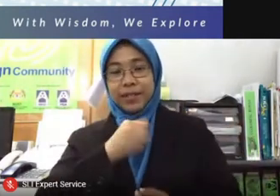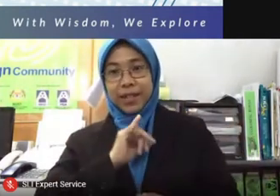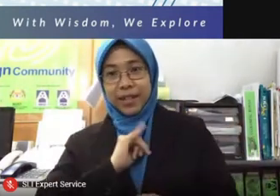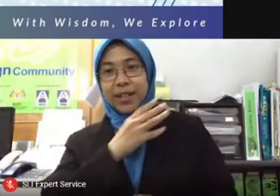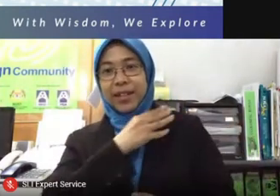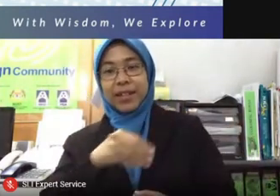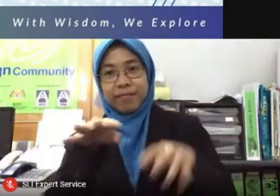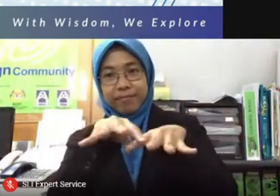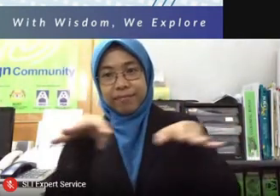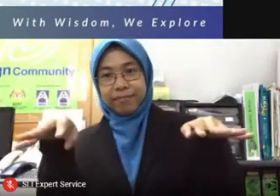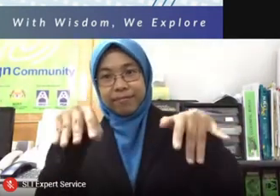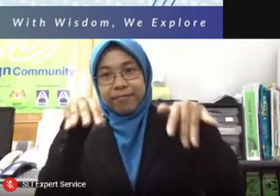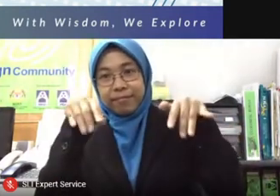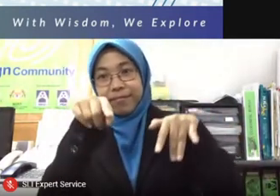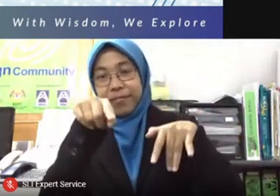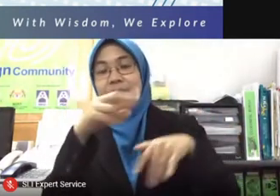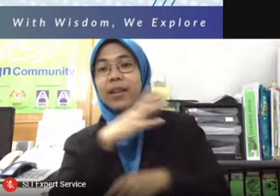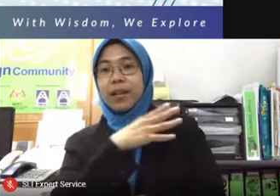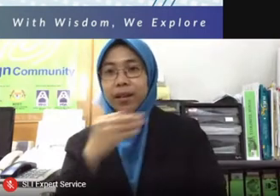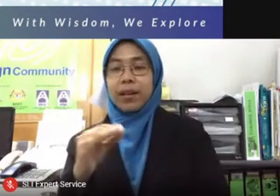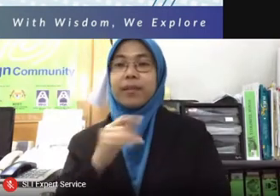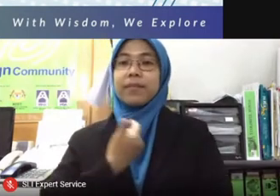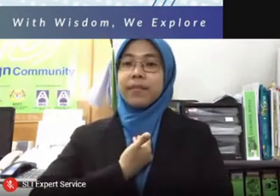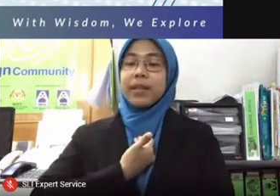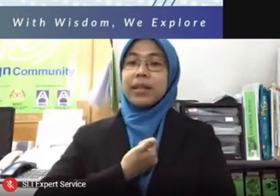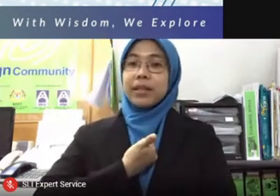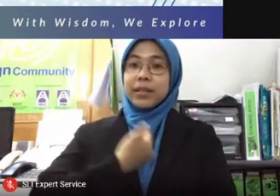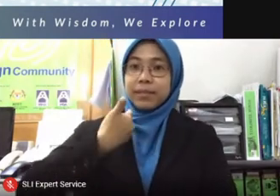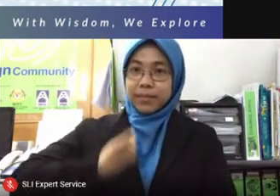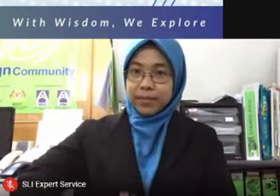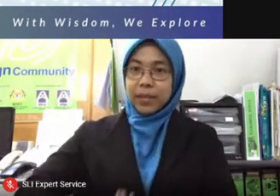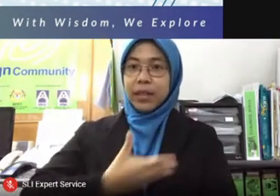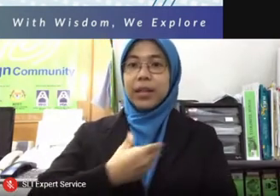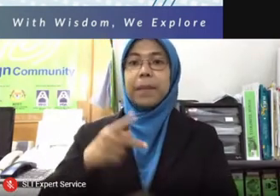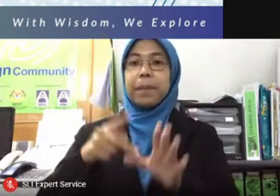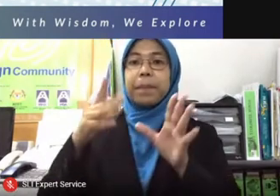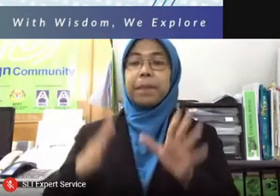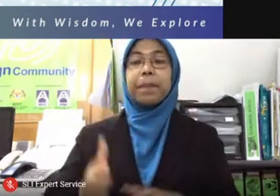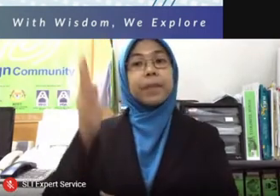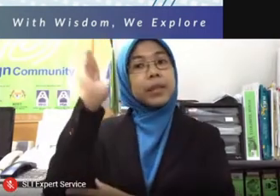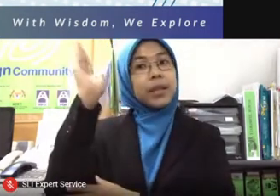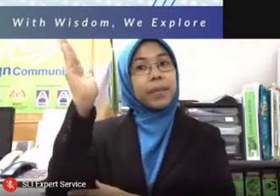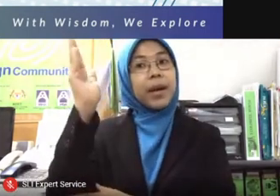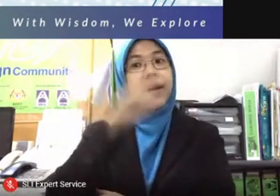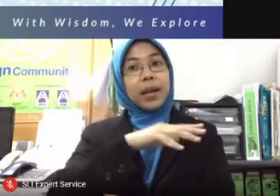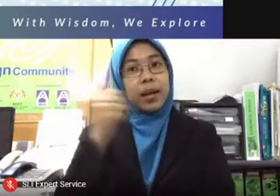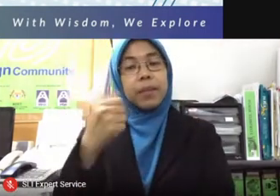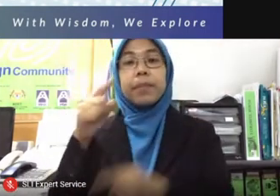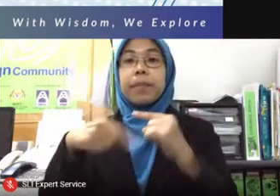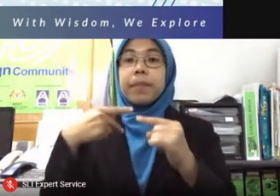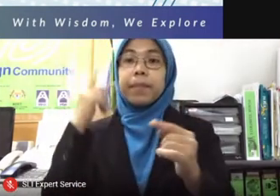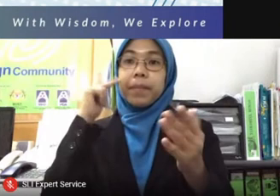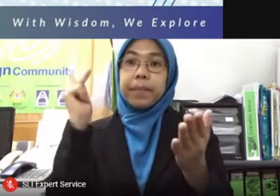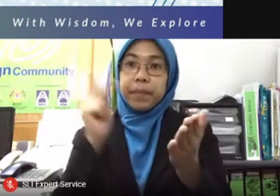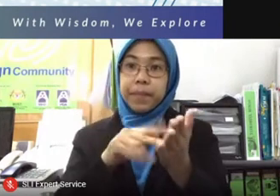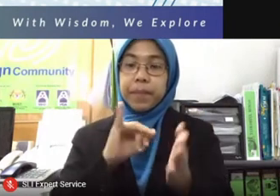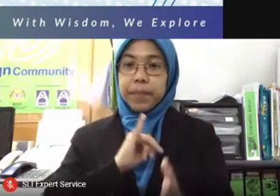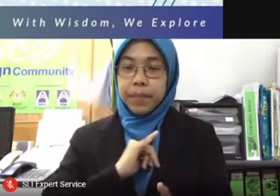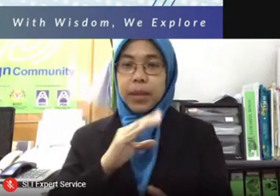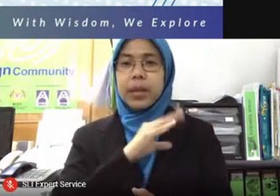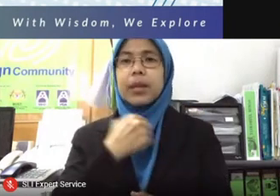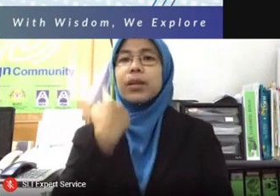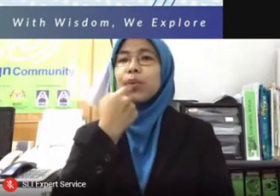diri saya dengan audience, diri saya dengan peserta-peserta ceramah saya. Jadi bila kita orang dah kenal saya,